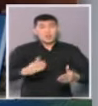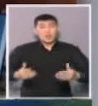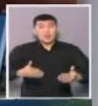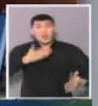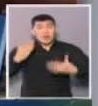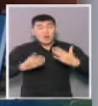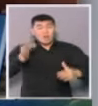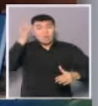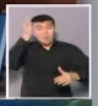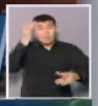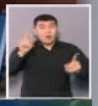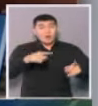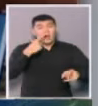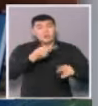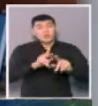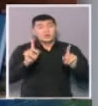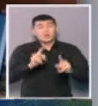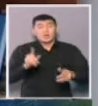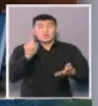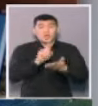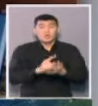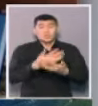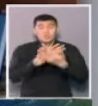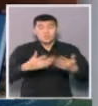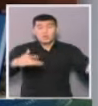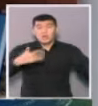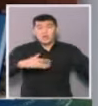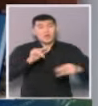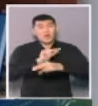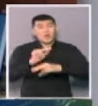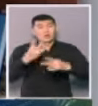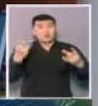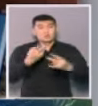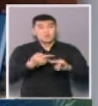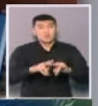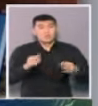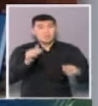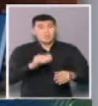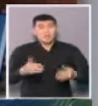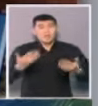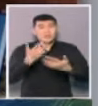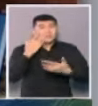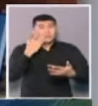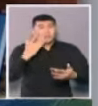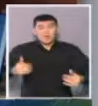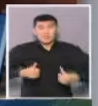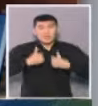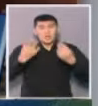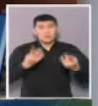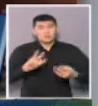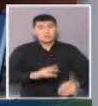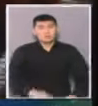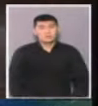До сих пор помню, как он говорил мне, «Вы должны освоить этот инструмент и покорить его себе, чтобы он дрожал, когда вы берете его в